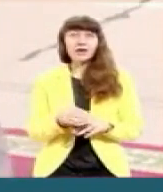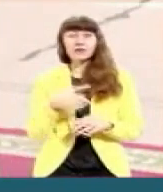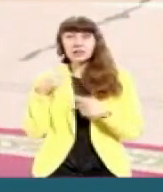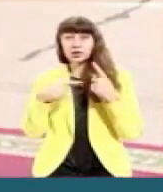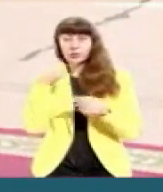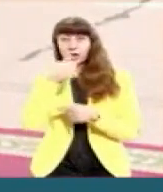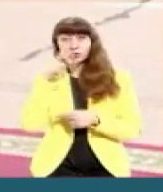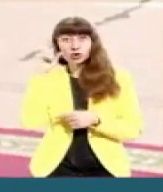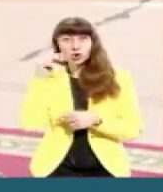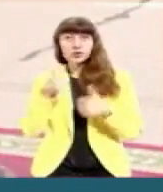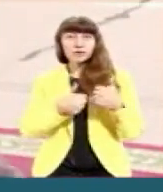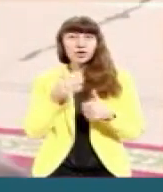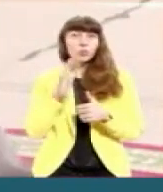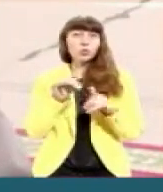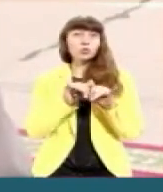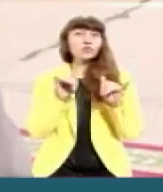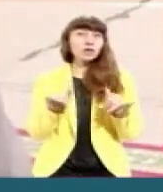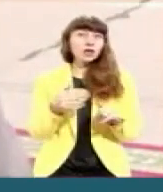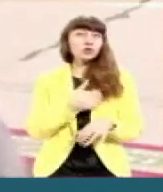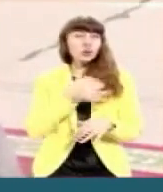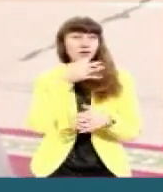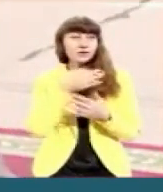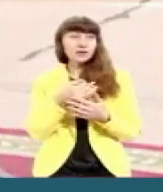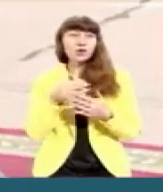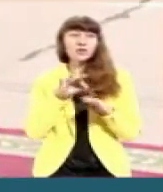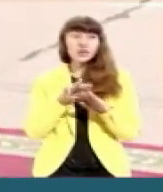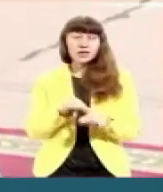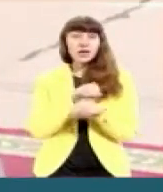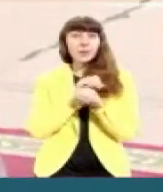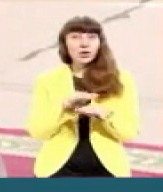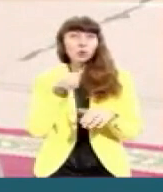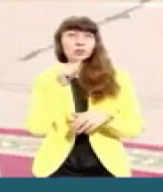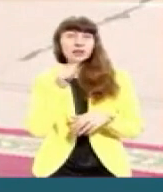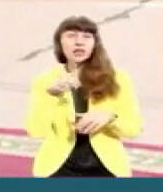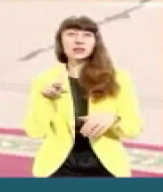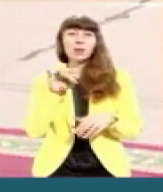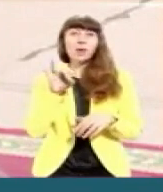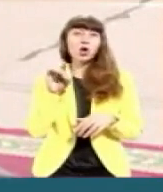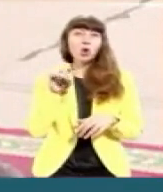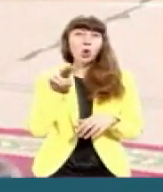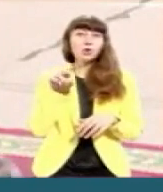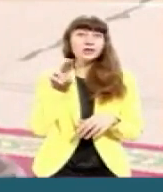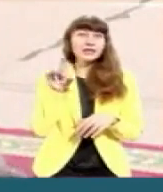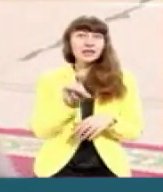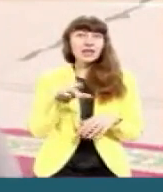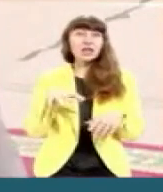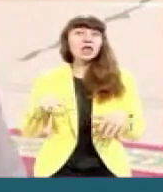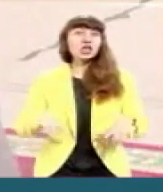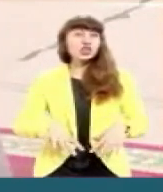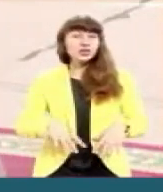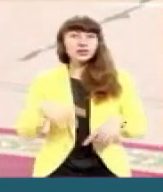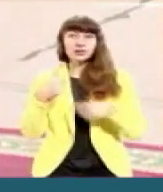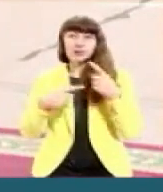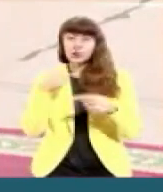году количество соревнований будет увеличено. Хочу сказать, что у нас идет популяризация кустанайской породы. Именно для этой породы на следующий год